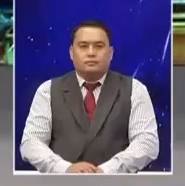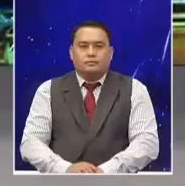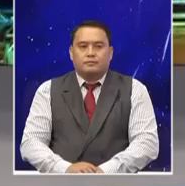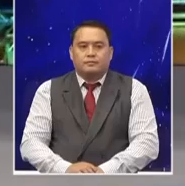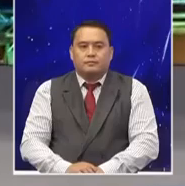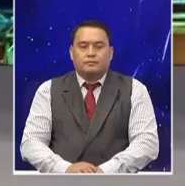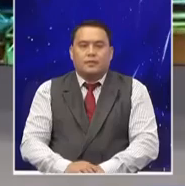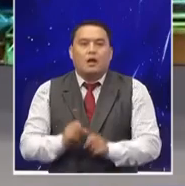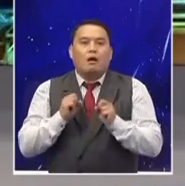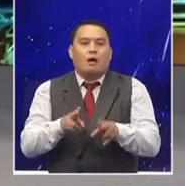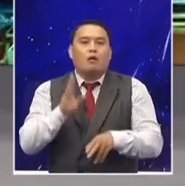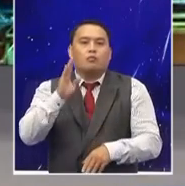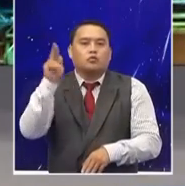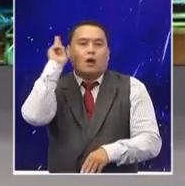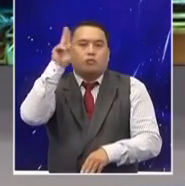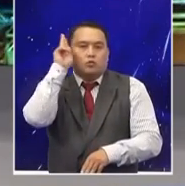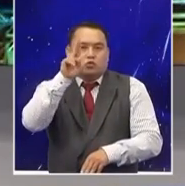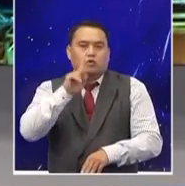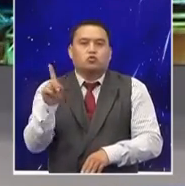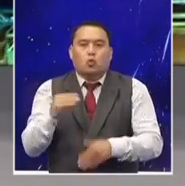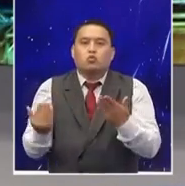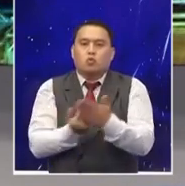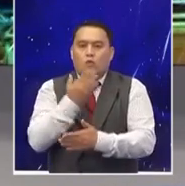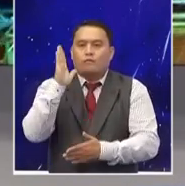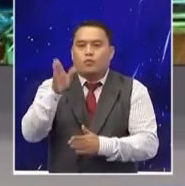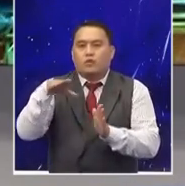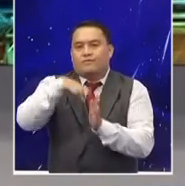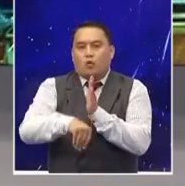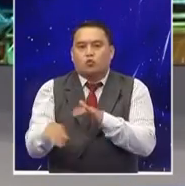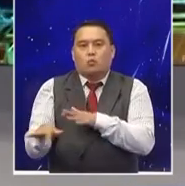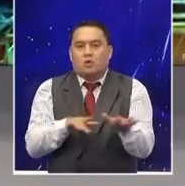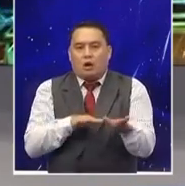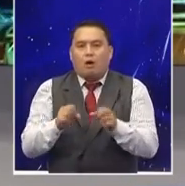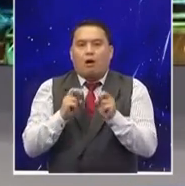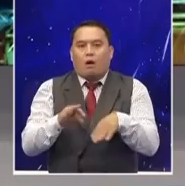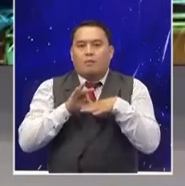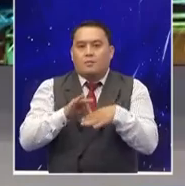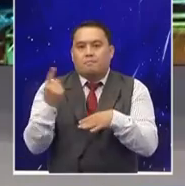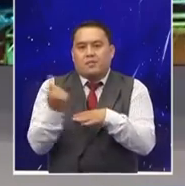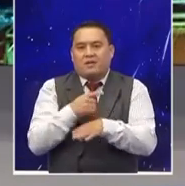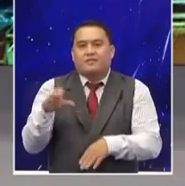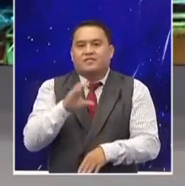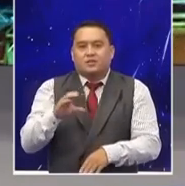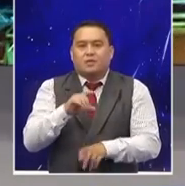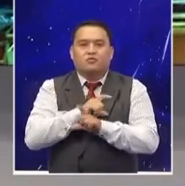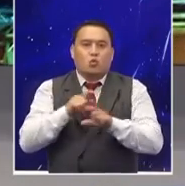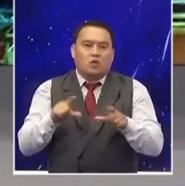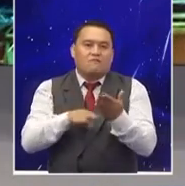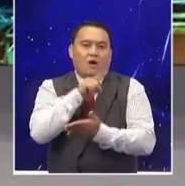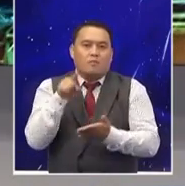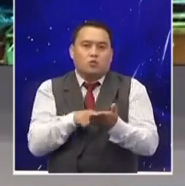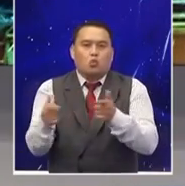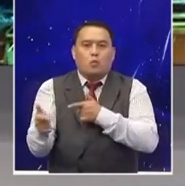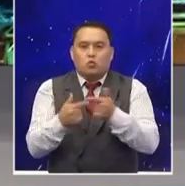как будет проводиться обучение что нового будет внедрена в учебный процесс и как пройдет 1 сентября в школах на вопросы о